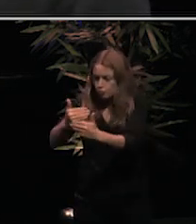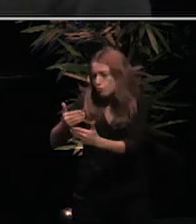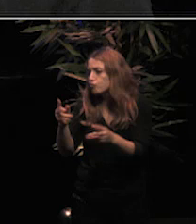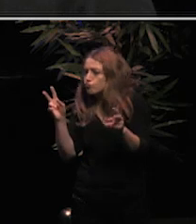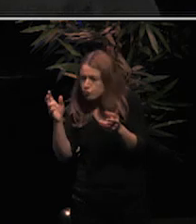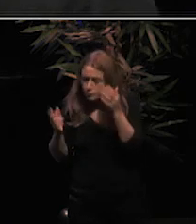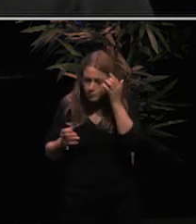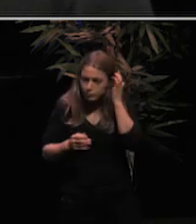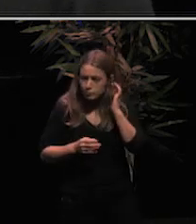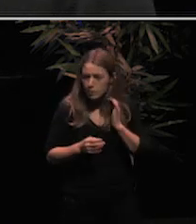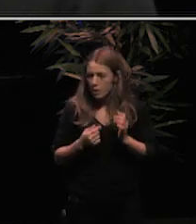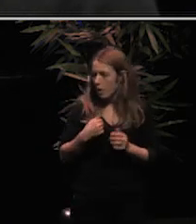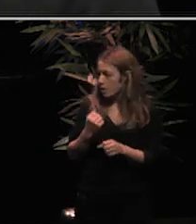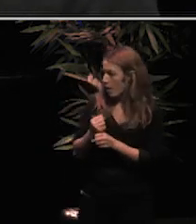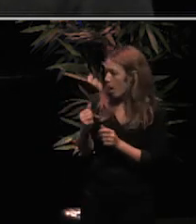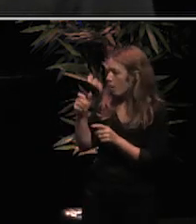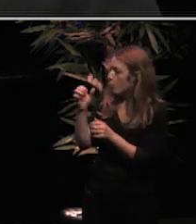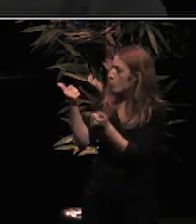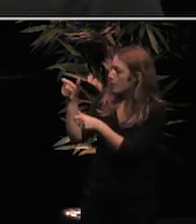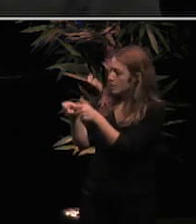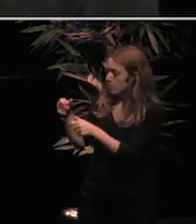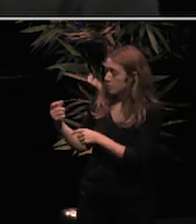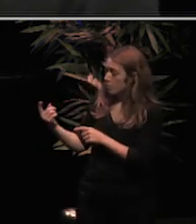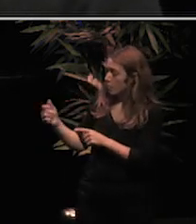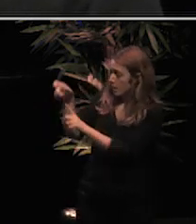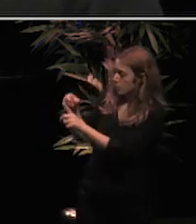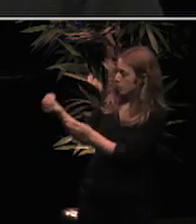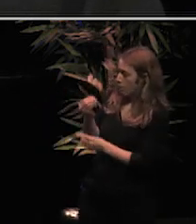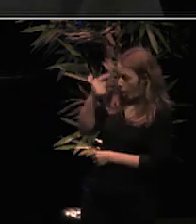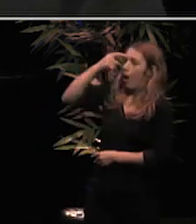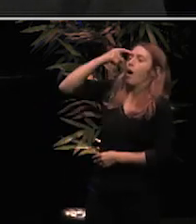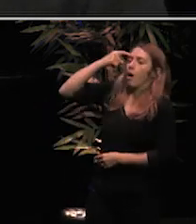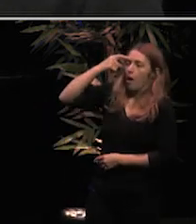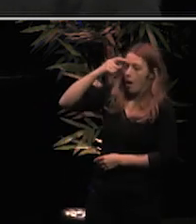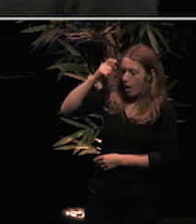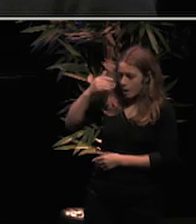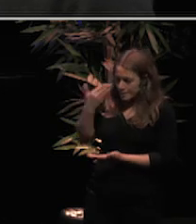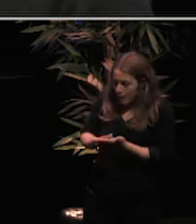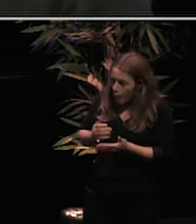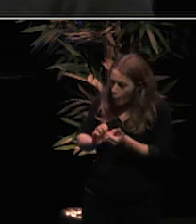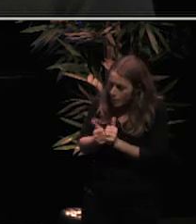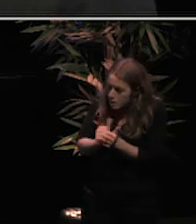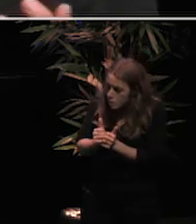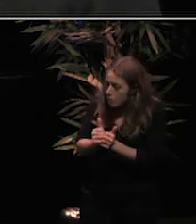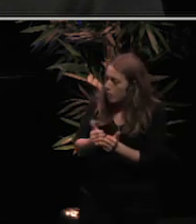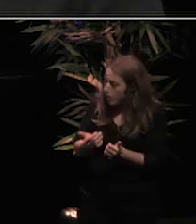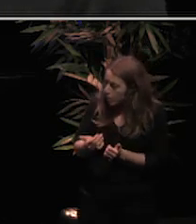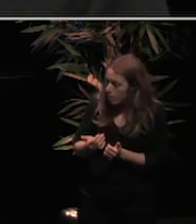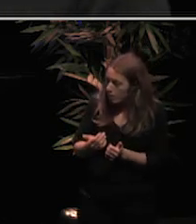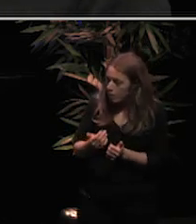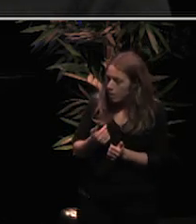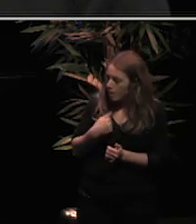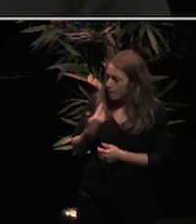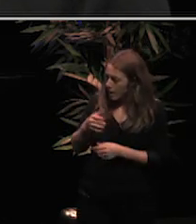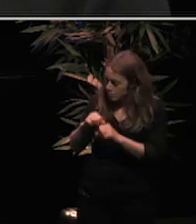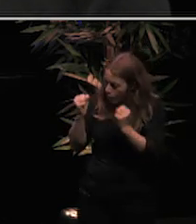j'ai été amené à travailler avec différentes personnes, dont une personne qui m'a un peu ouvert les yeux sur qu'est-ce qu'était la compétition, quel mot on y mettait